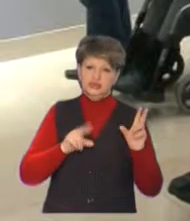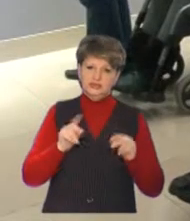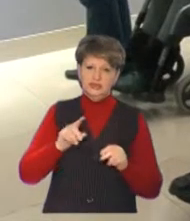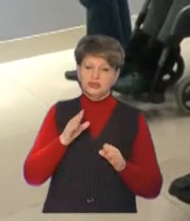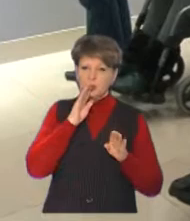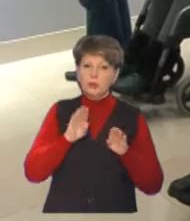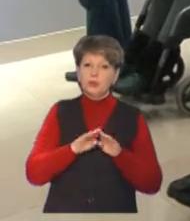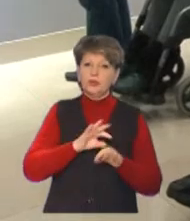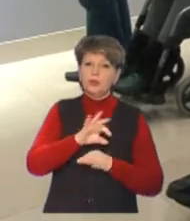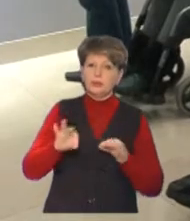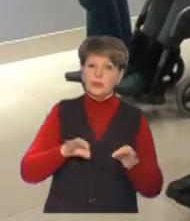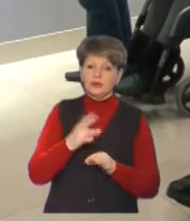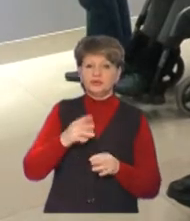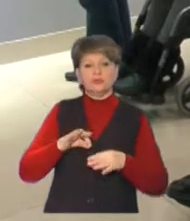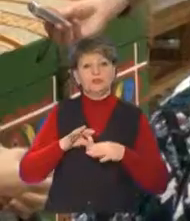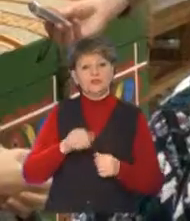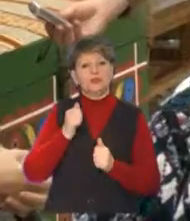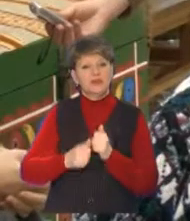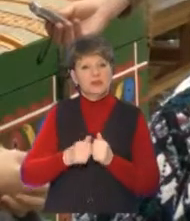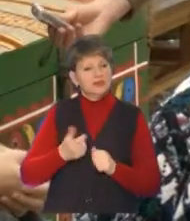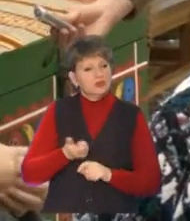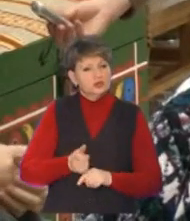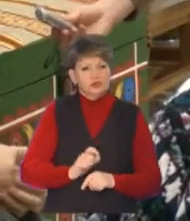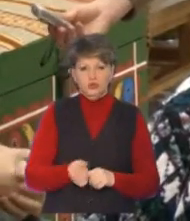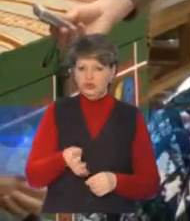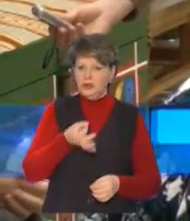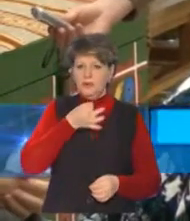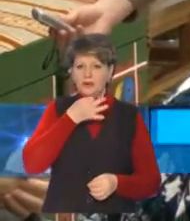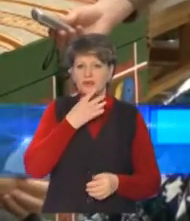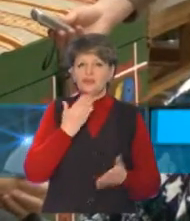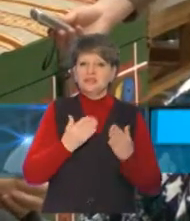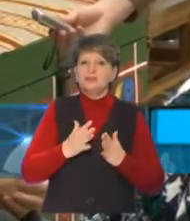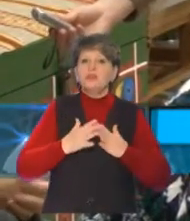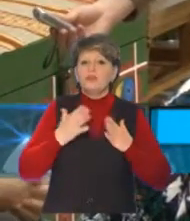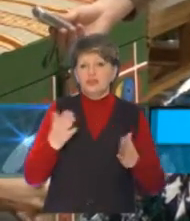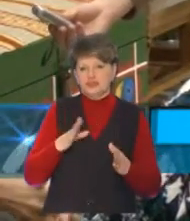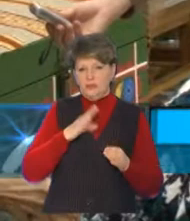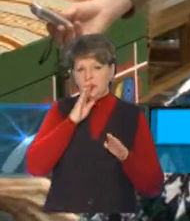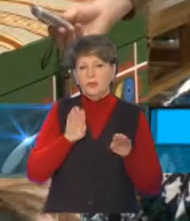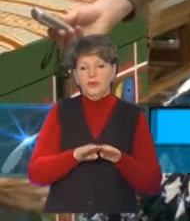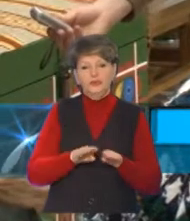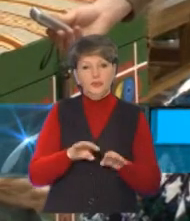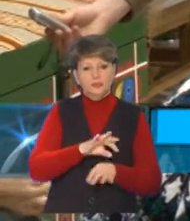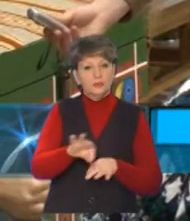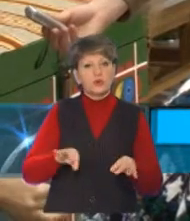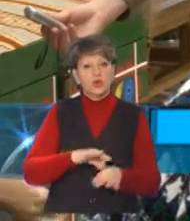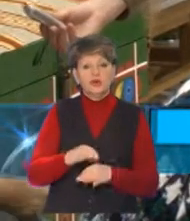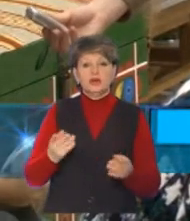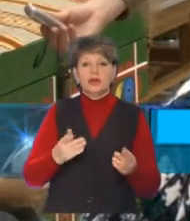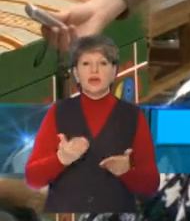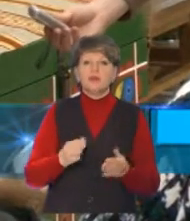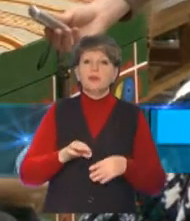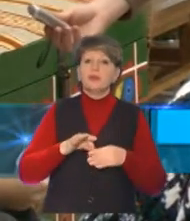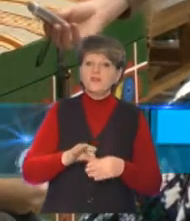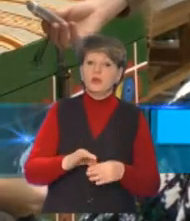такі проекти потрібно проводити частіше. Це мені дуже сподобалось. Якби таких побільше проєктів, які проводяться